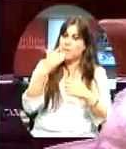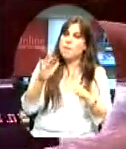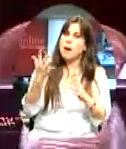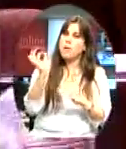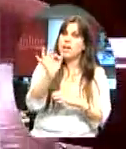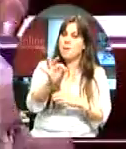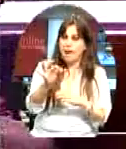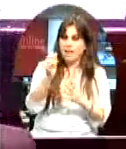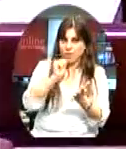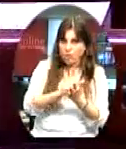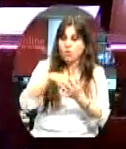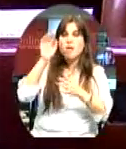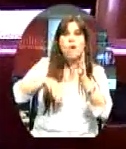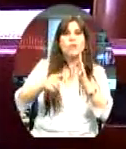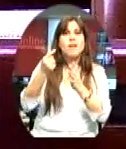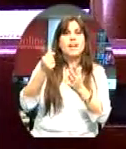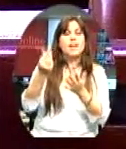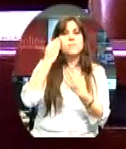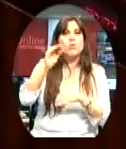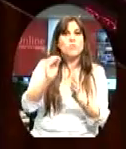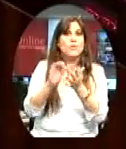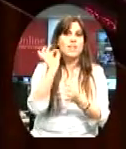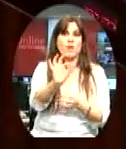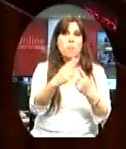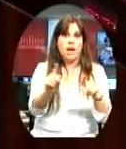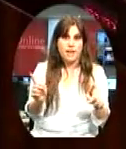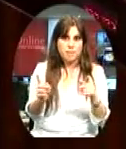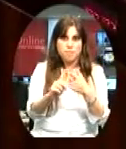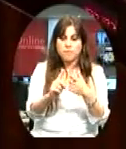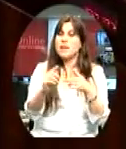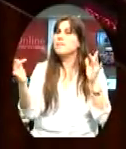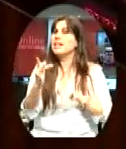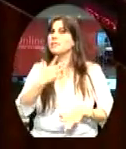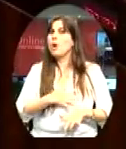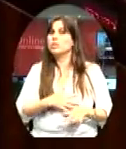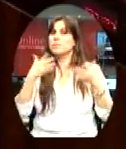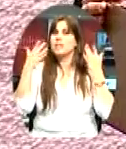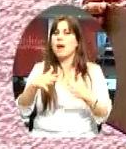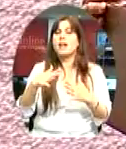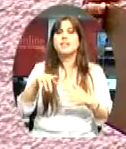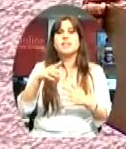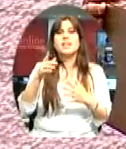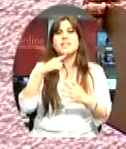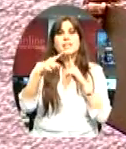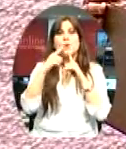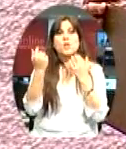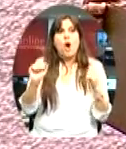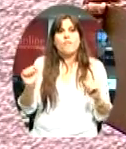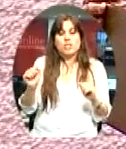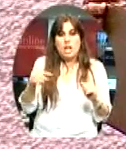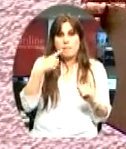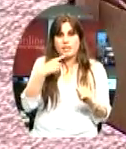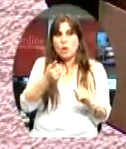שהוא מוריד את מחיר המודעות כדי לפגוע באחרים. מתנגדיו רוצים להתמקד בדיון על חופש הביטוי. אדלסון,